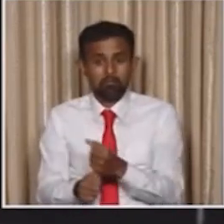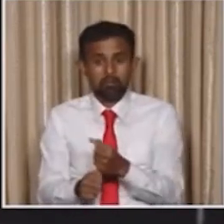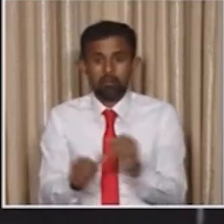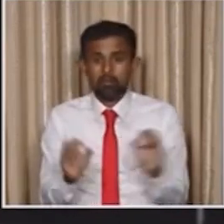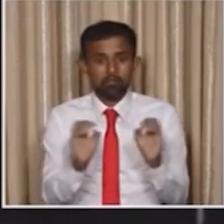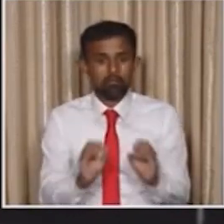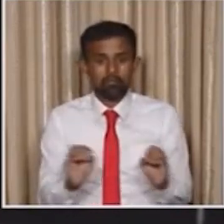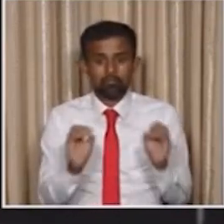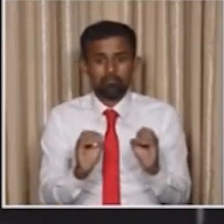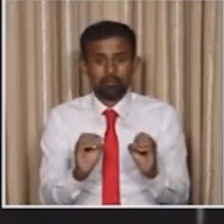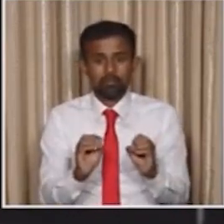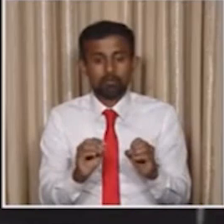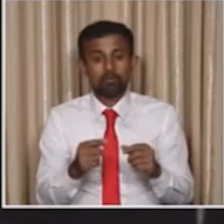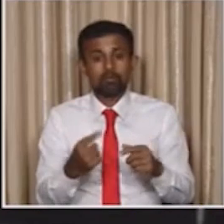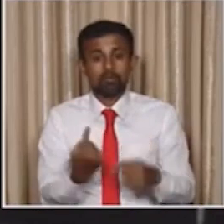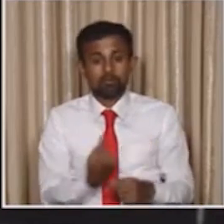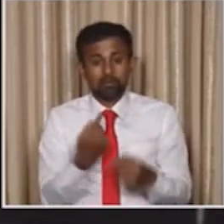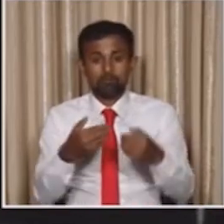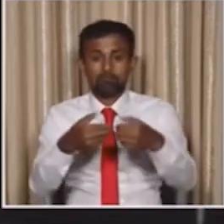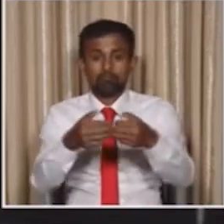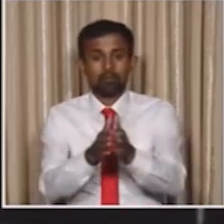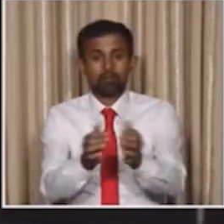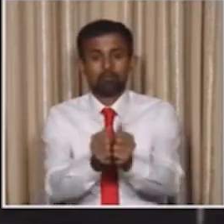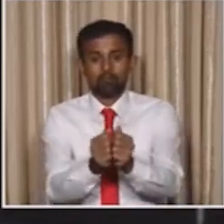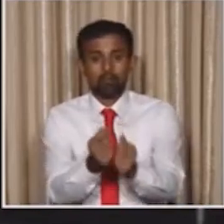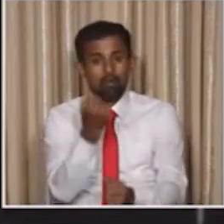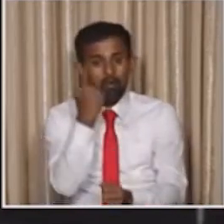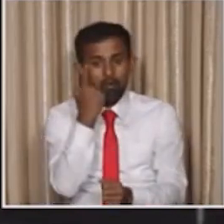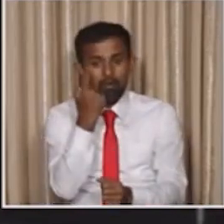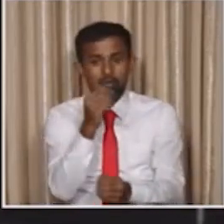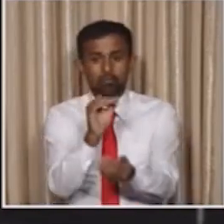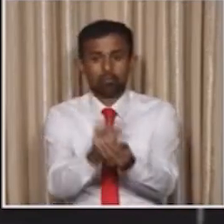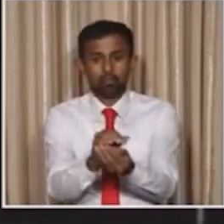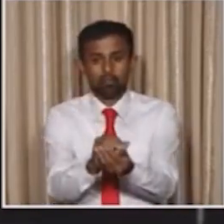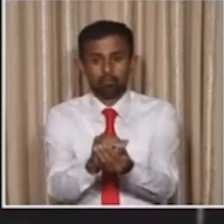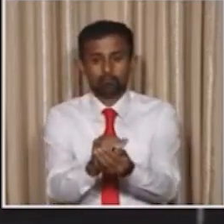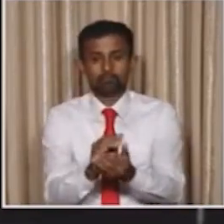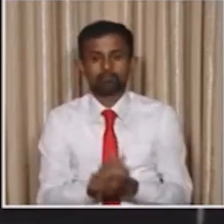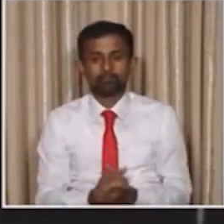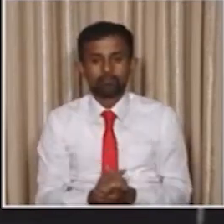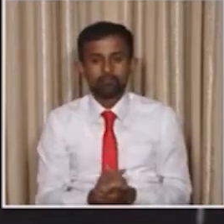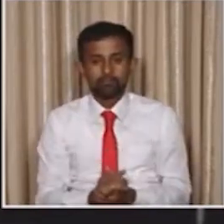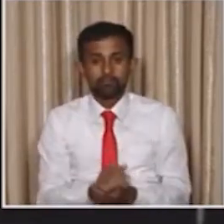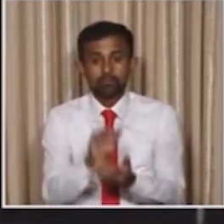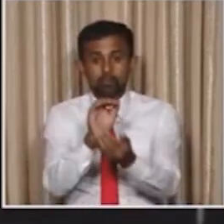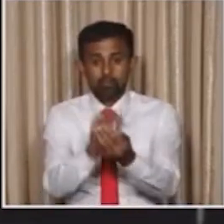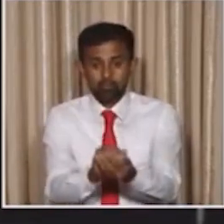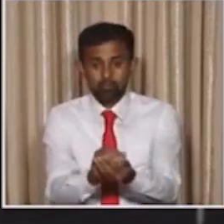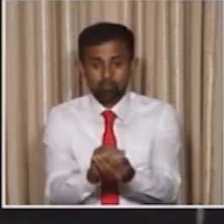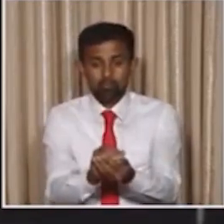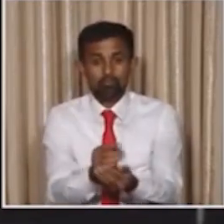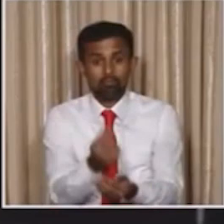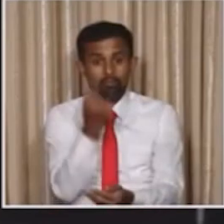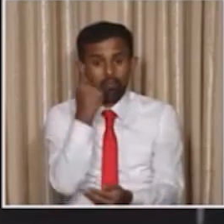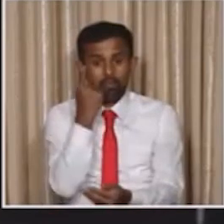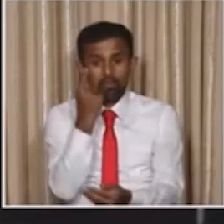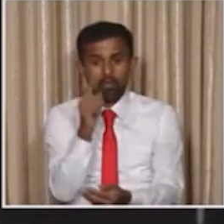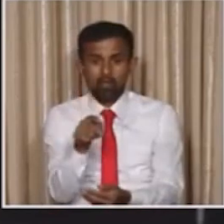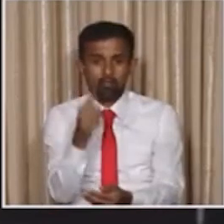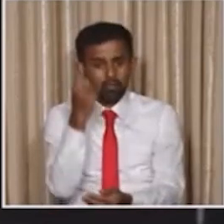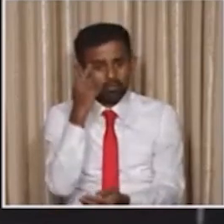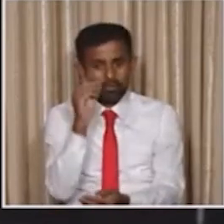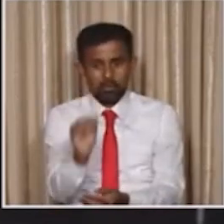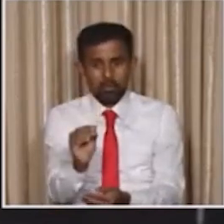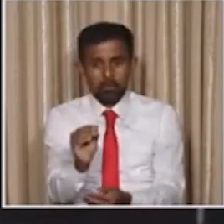නොහැකි ස්වාධීනයයි හිතන කණ්ඩායම් වල මතය ආරක්ෂා කිරීම සඳහා. හැබැයි ආරක්ෂා කිරීමේ මතය කවුරු හරි හිතනවා